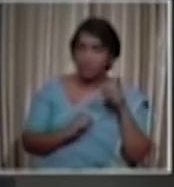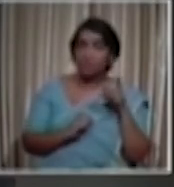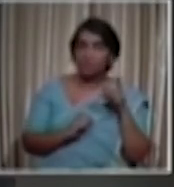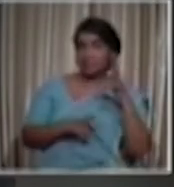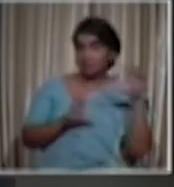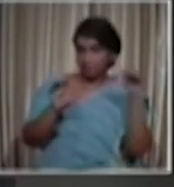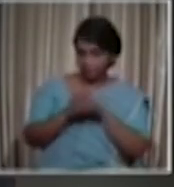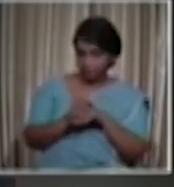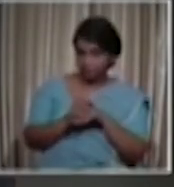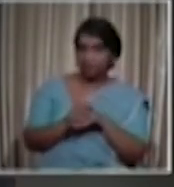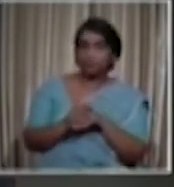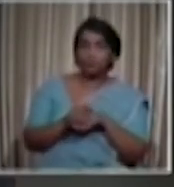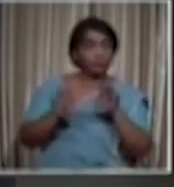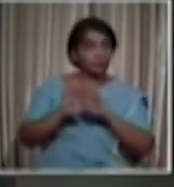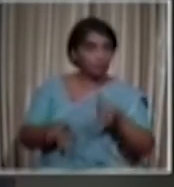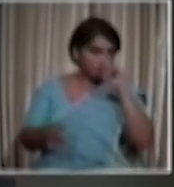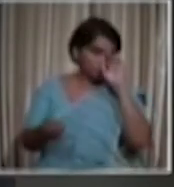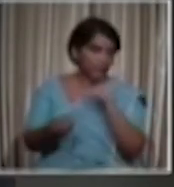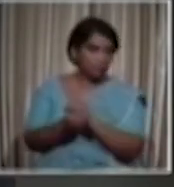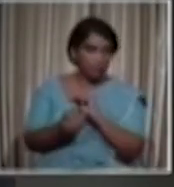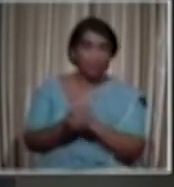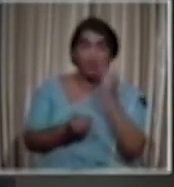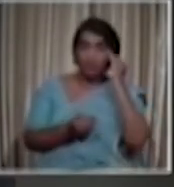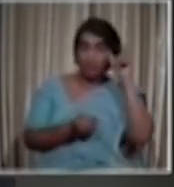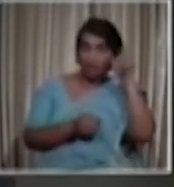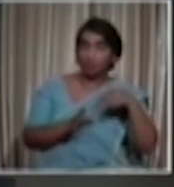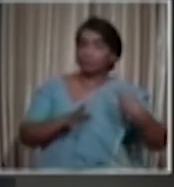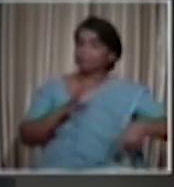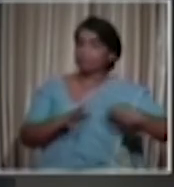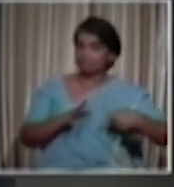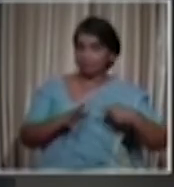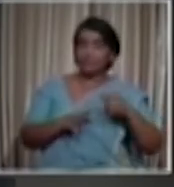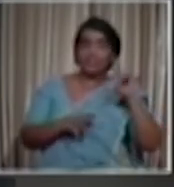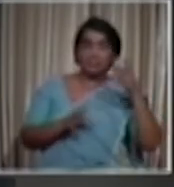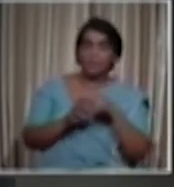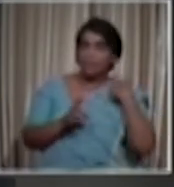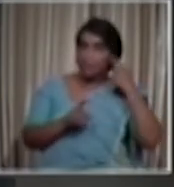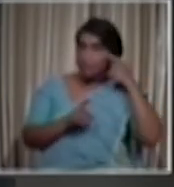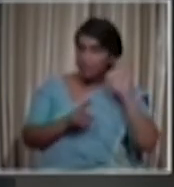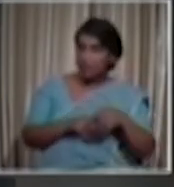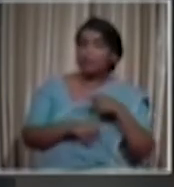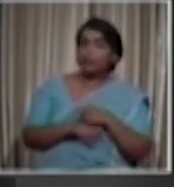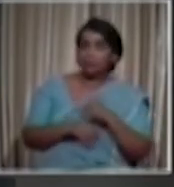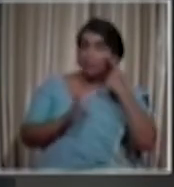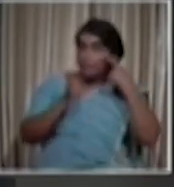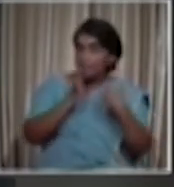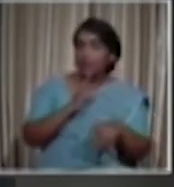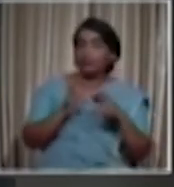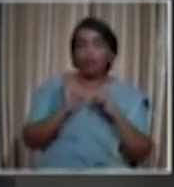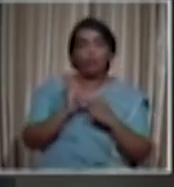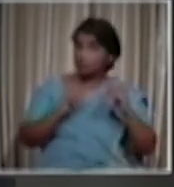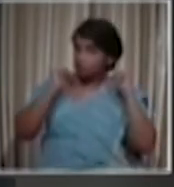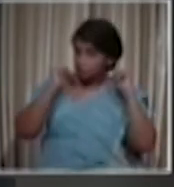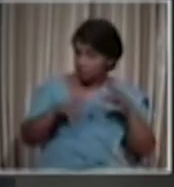ධාවනය කරවන්න, දරුවන්ගේ ආරක්ෂාව වෙනුවෙන් කාන්තා කොන්දොස්තරවරියන් 100ක් යොදවන්න බලාපොරොත්තු වෙනවා. මේක පයිලට් ප්‍රොජෙක්ට් එකක් විදිහට අපි